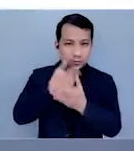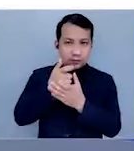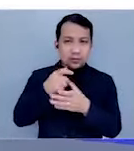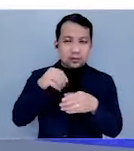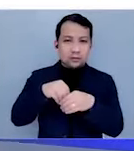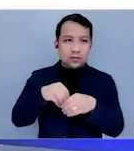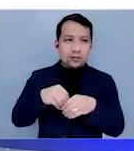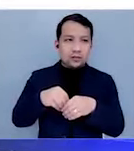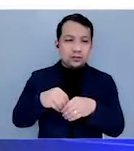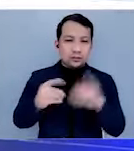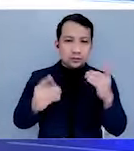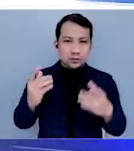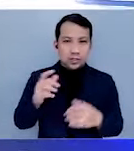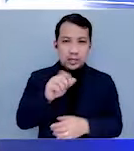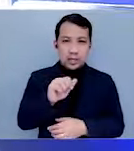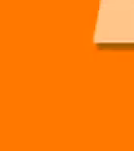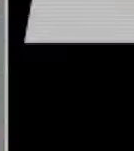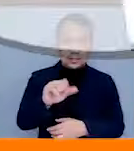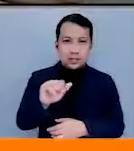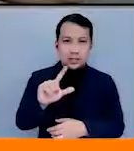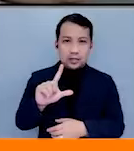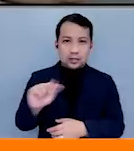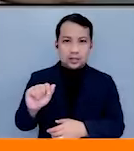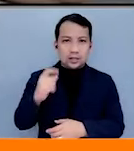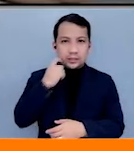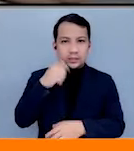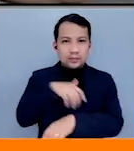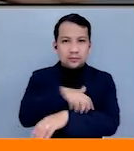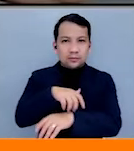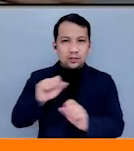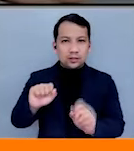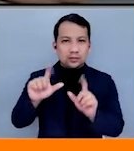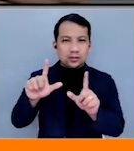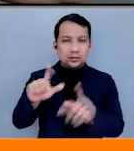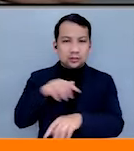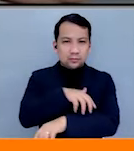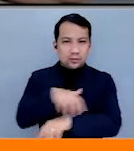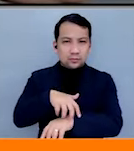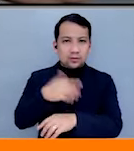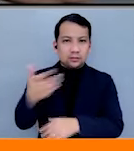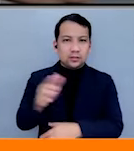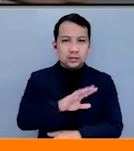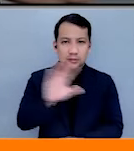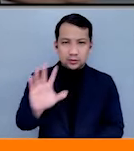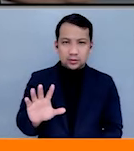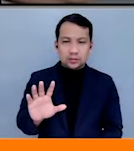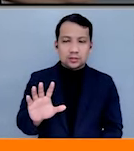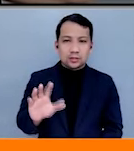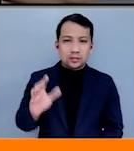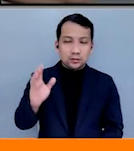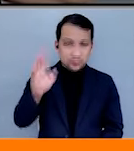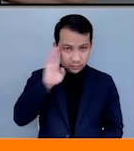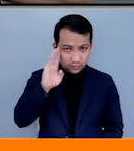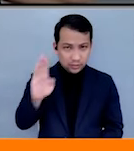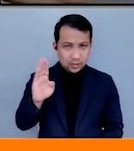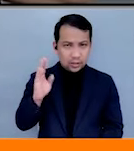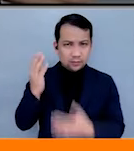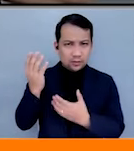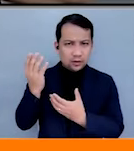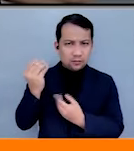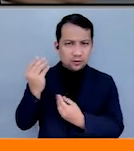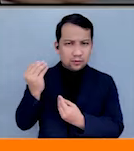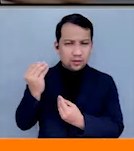sa Ayala Tunnel sa Makati City. At live mula sa Makati, nasa frontline balitang yan, si Brian Basa. Brian, anong